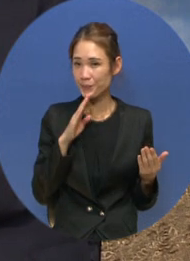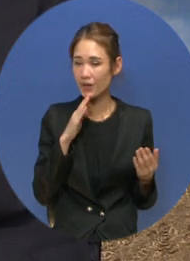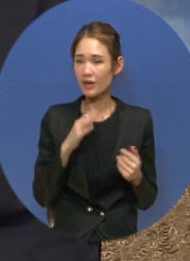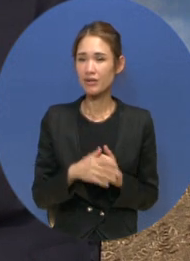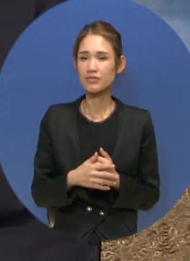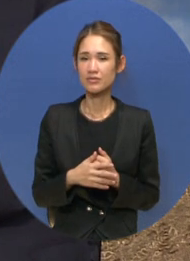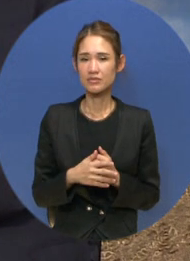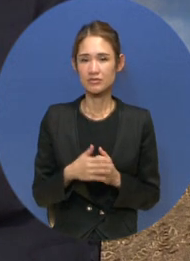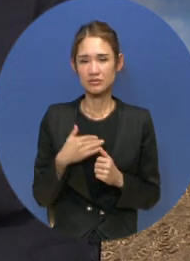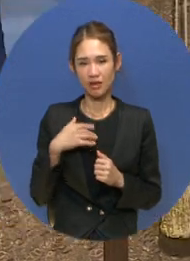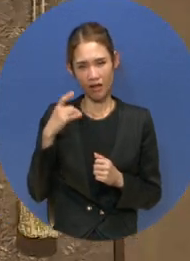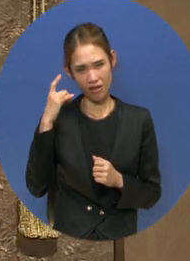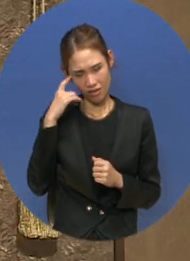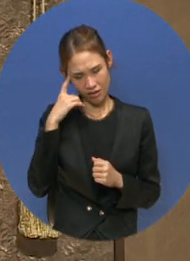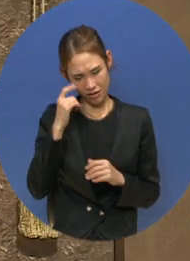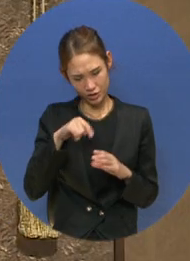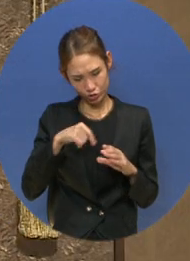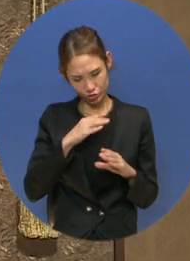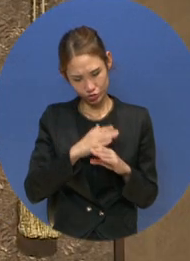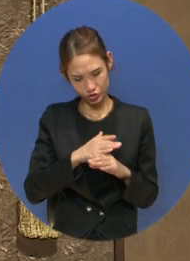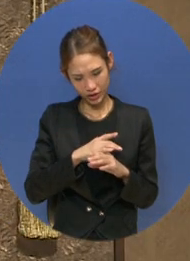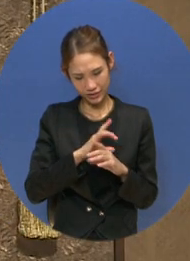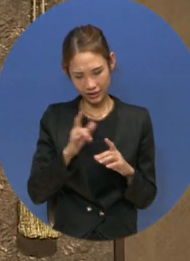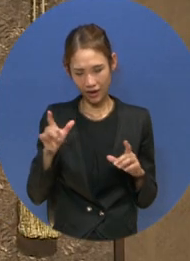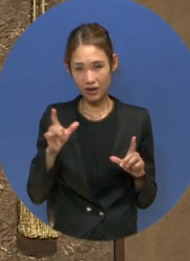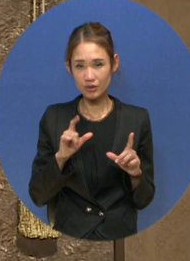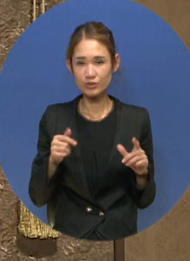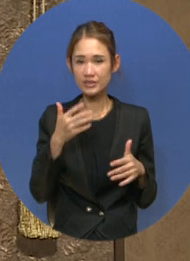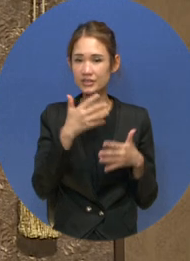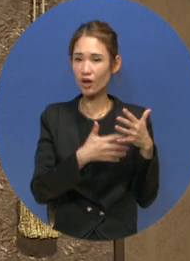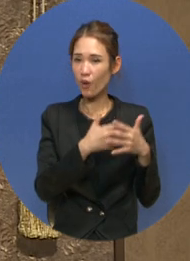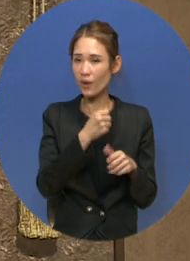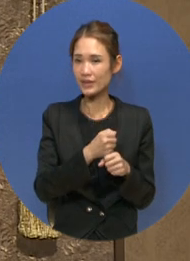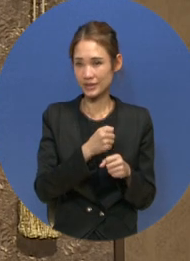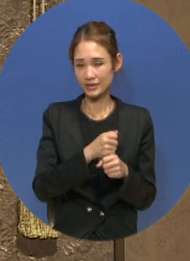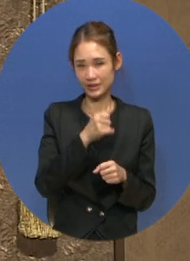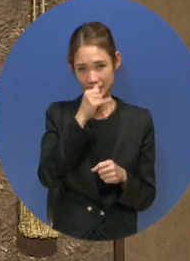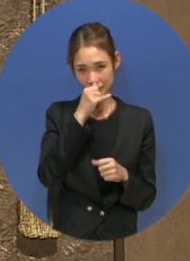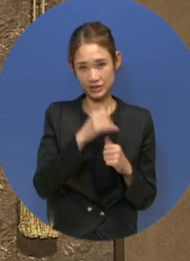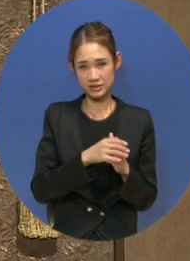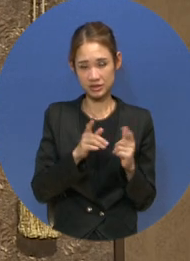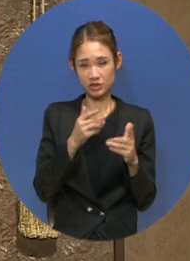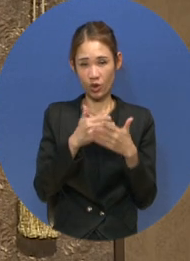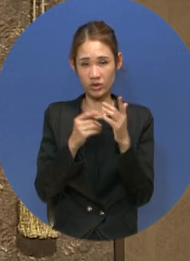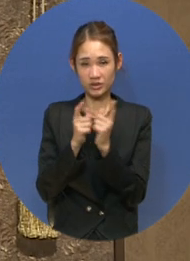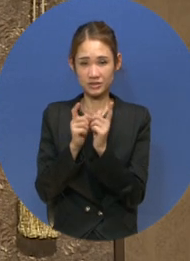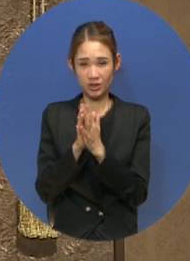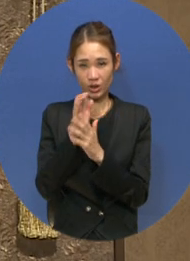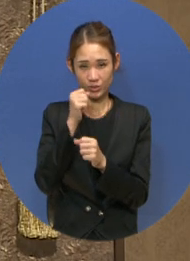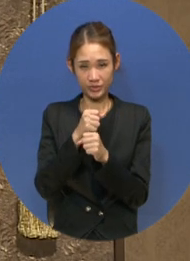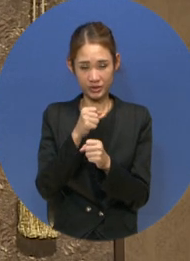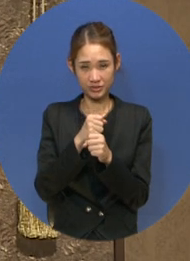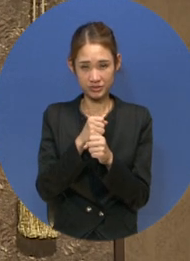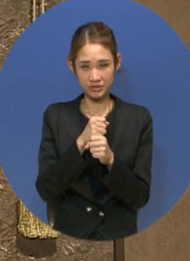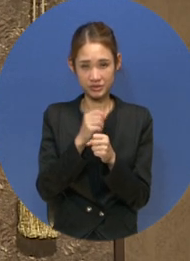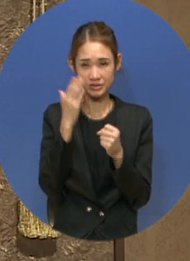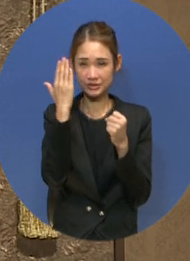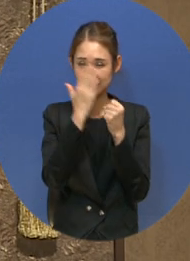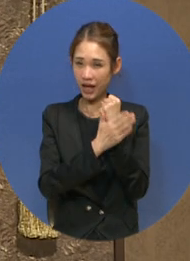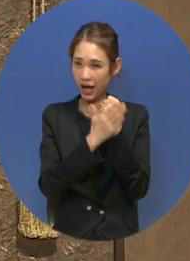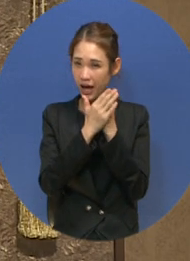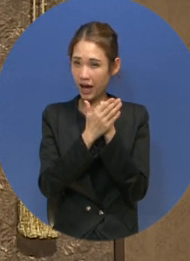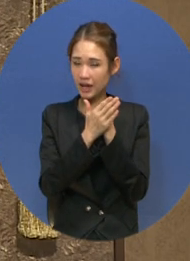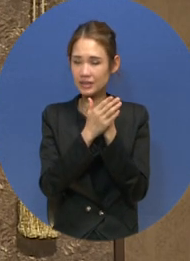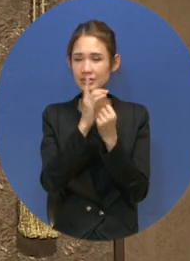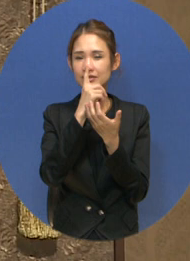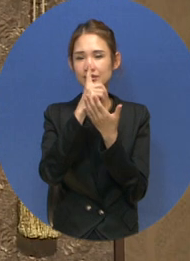있겠어요. 제가 볼 때 뭐 그 중에 다양한 부분 중에 또 영화 제작도 있거든요. 영화도 직접 만들고 정말요? 또 사진도